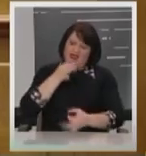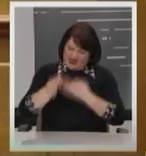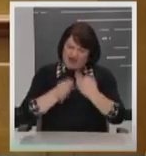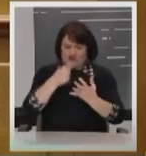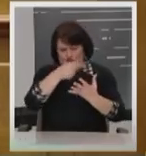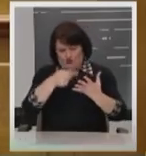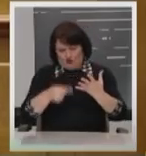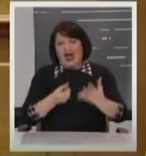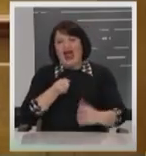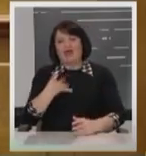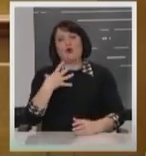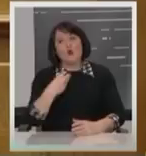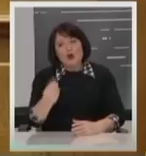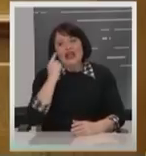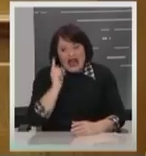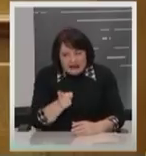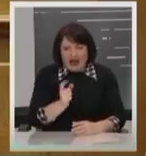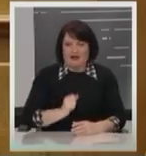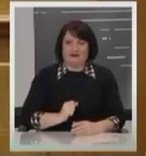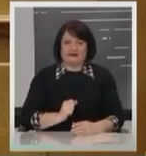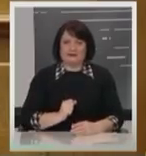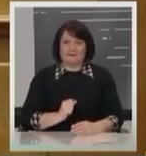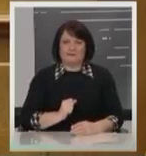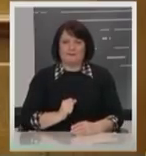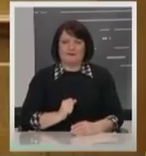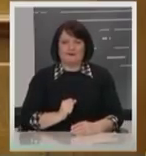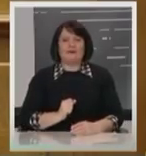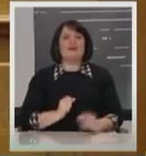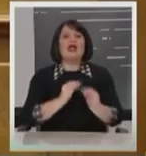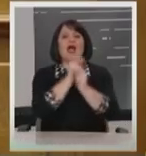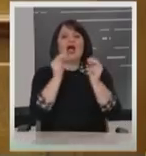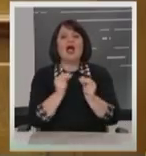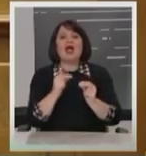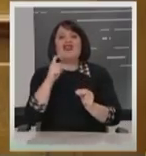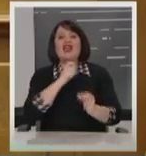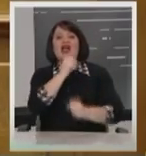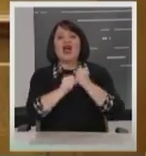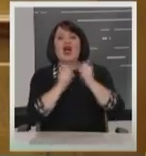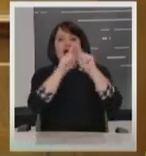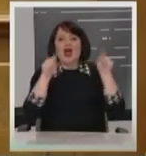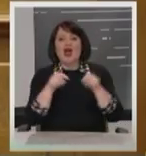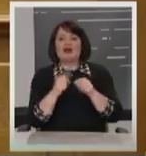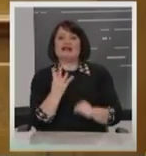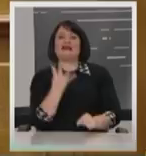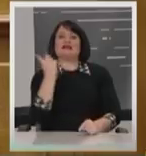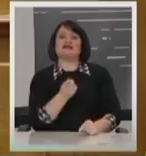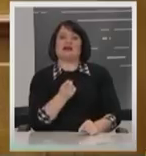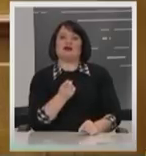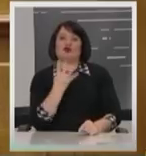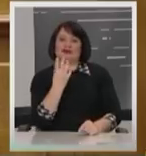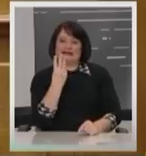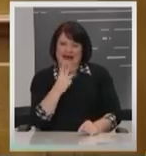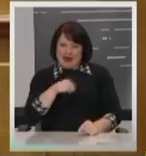με αριθμούς για να τα καταλάβετε. Λοιπόν, ποια είναι η απόδοση του δεκαετούς ομολόγου, λίγο κάτω από το 4%,